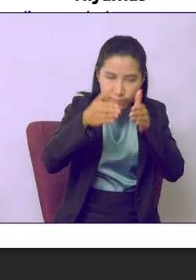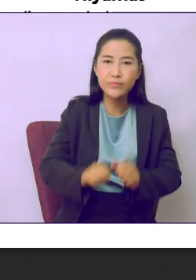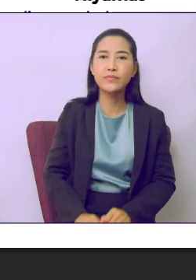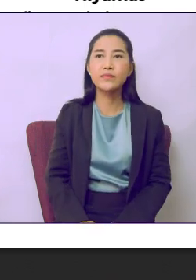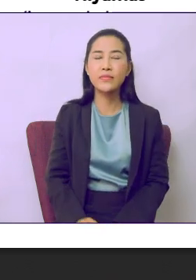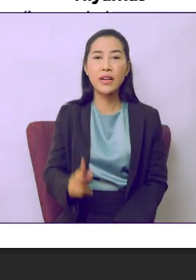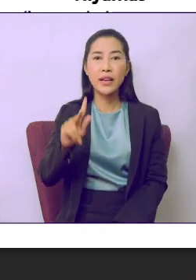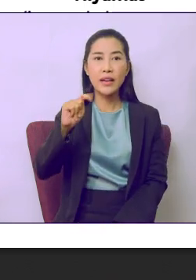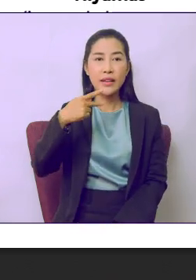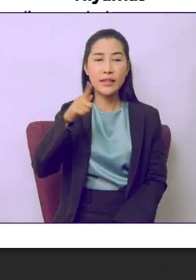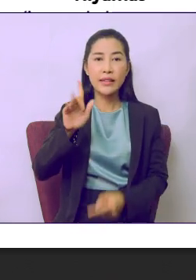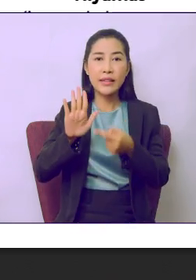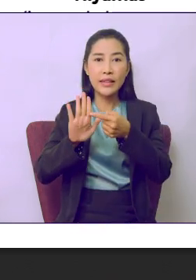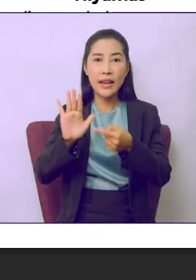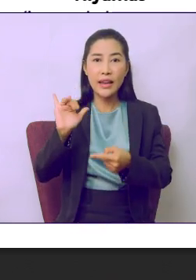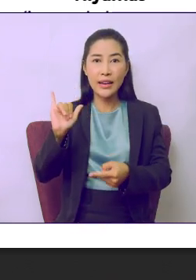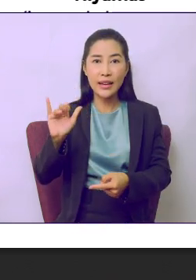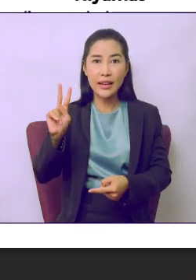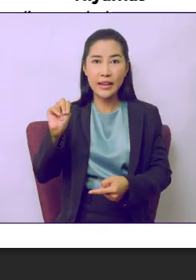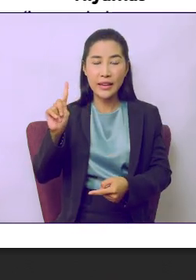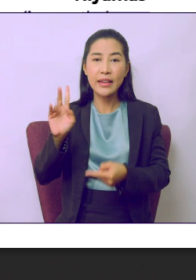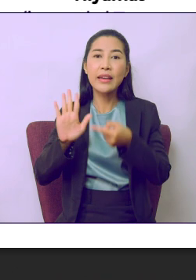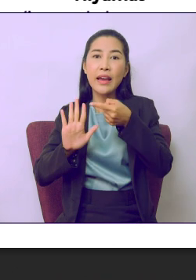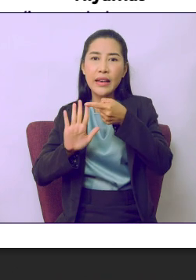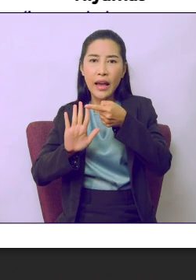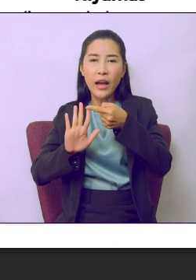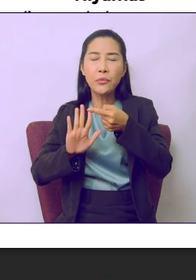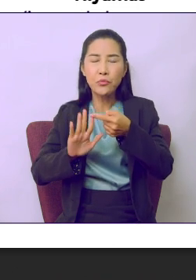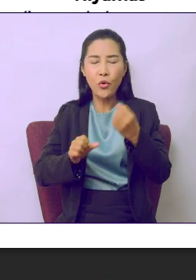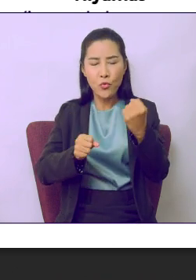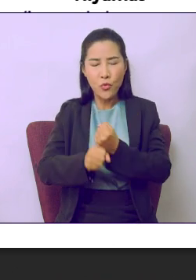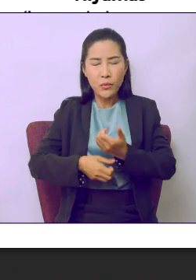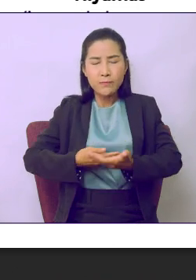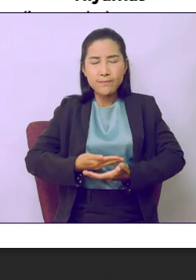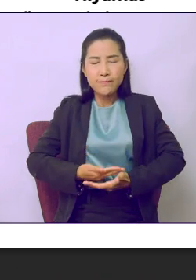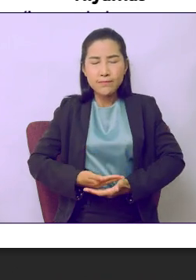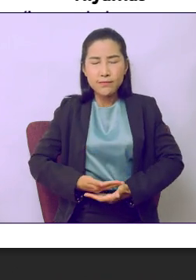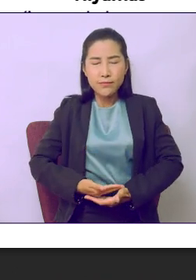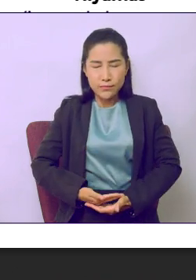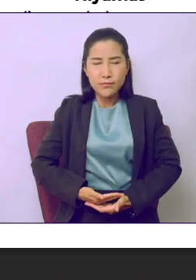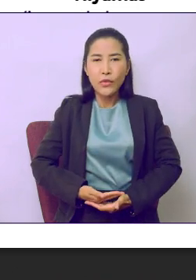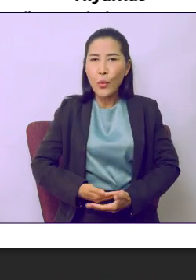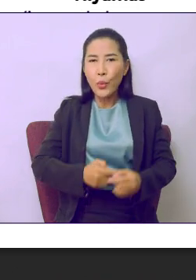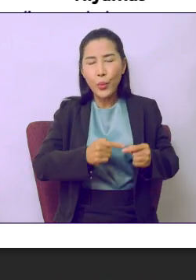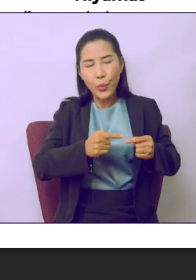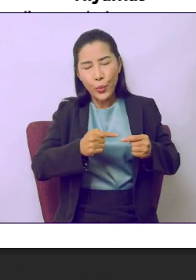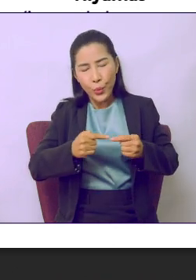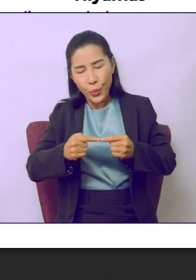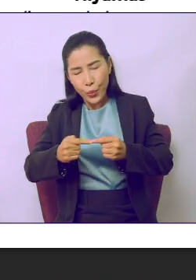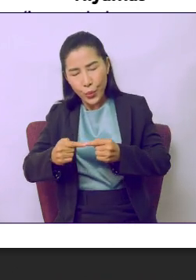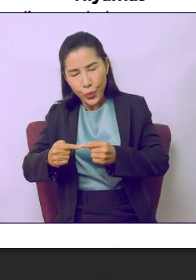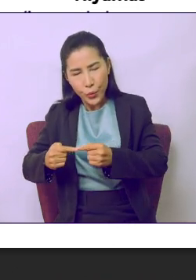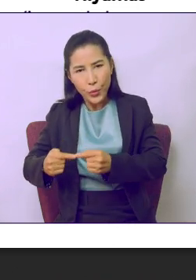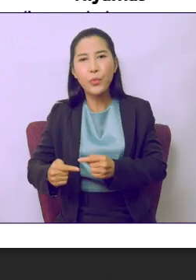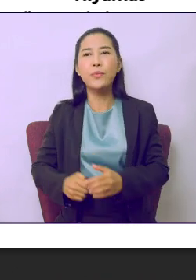ทายนะนะครับก็คือการทำสมาธิอย่างต่อเนื่องสมาธิเนี่ยคือการรวมนะครับรวมร่า